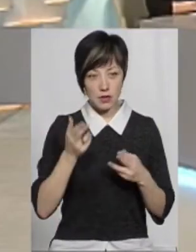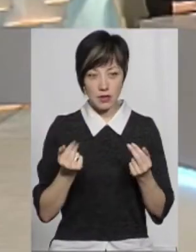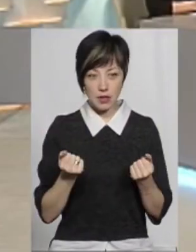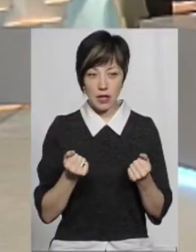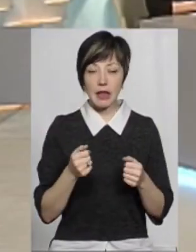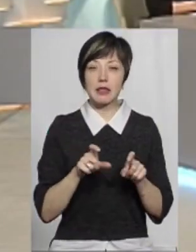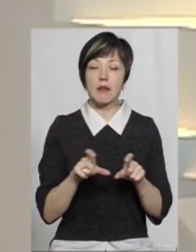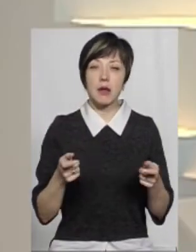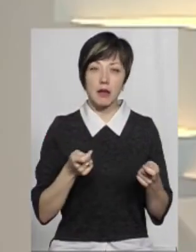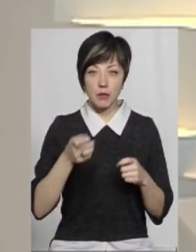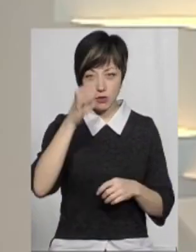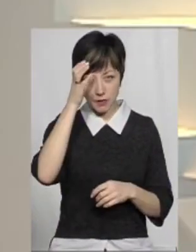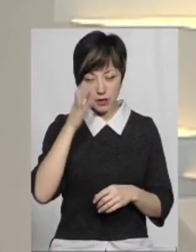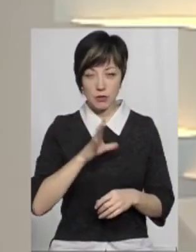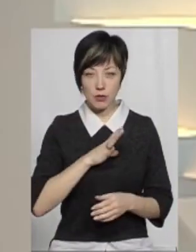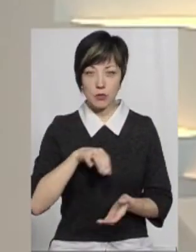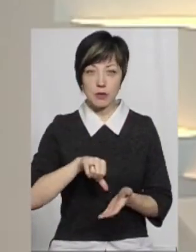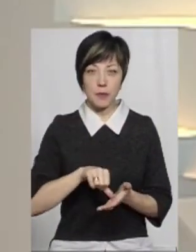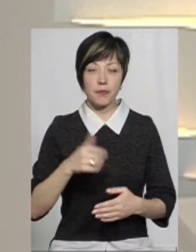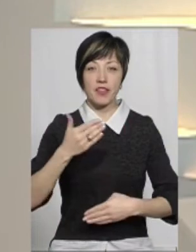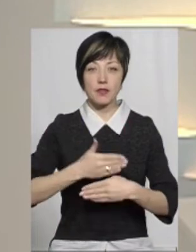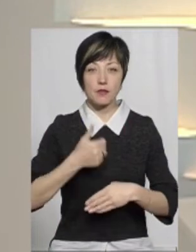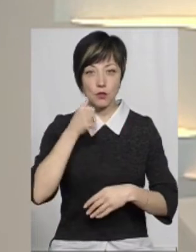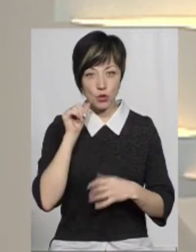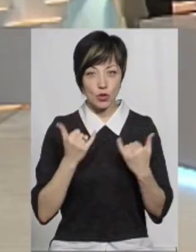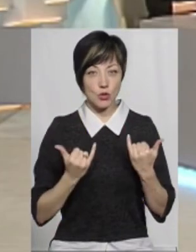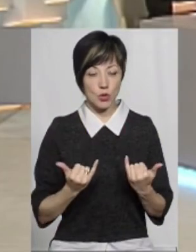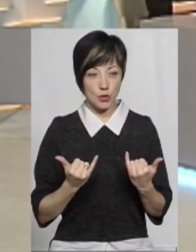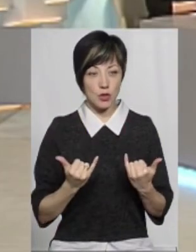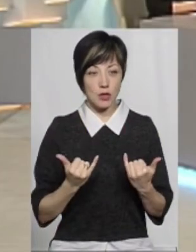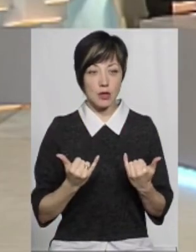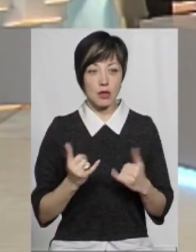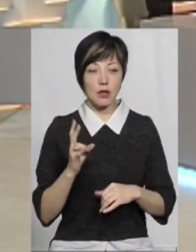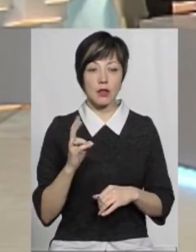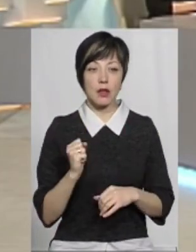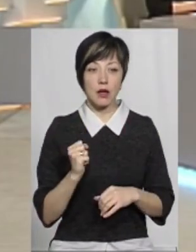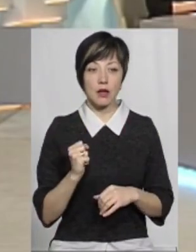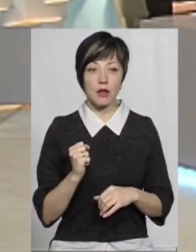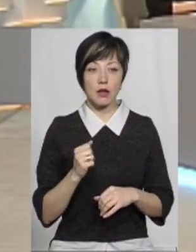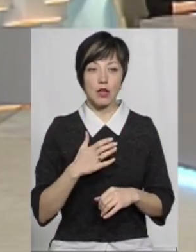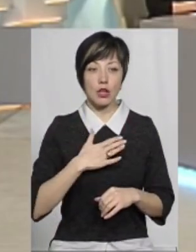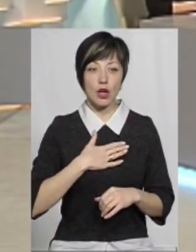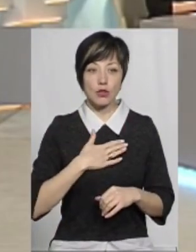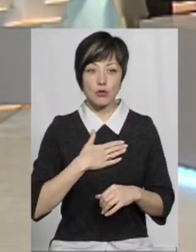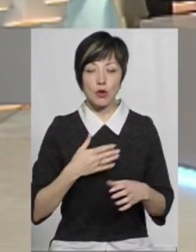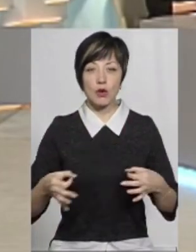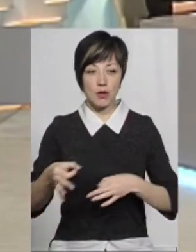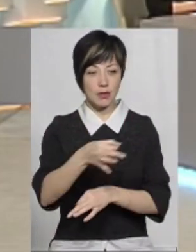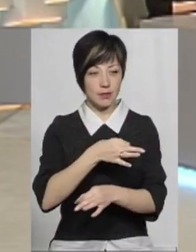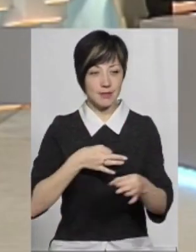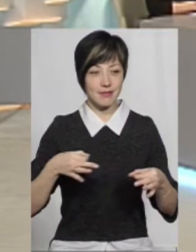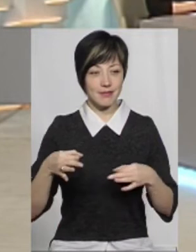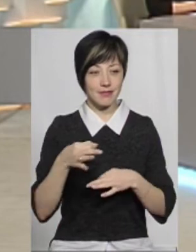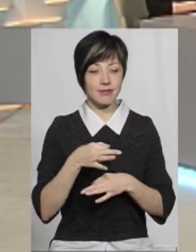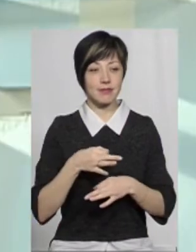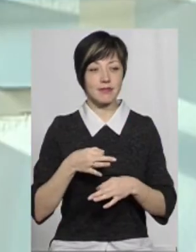зараз називається? Департамент освіти на виставі вчора і сьогодні на цьому нашому квадратному столі, як